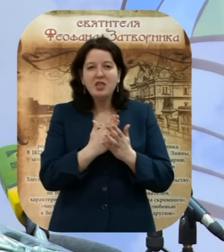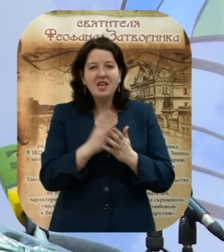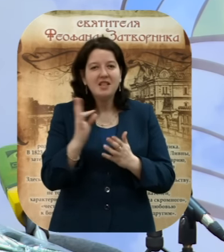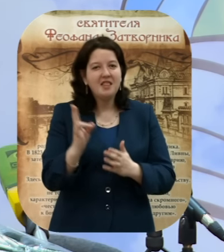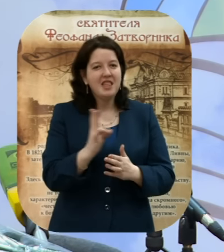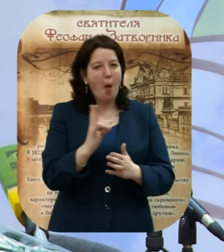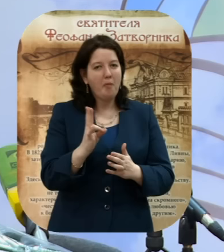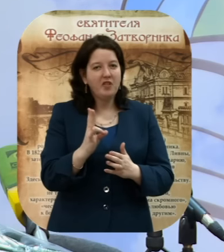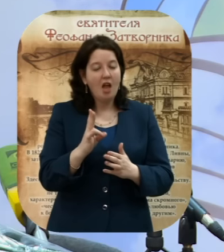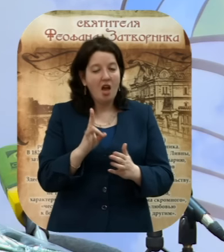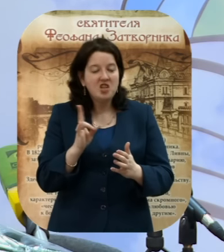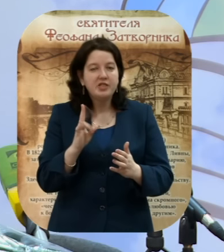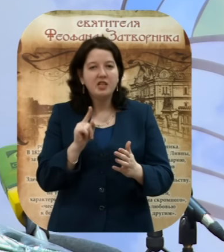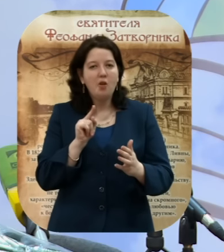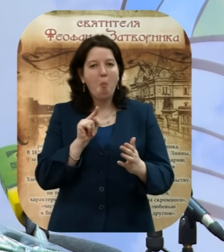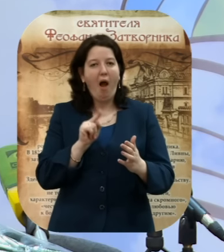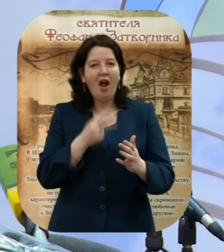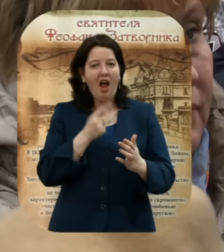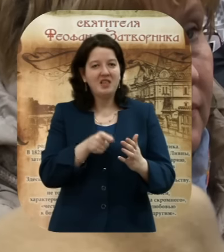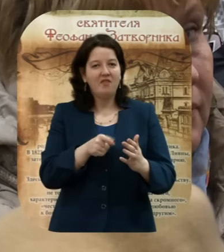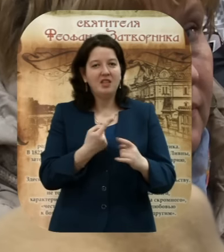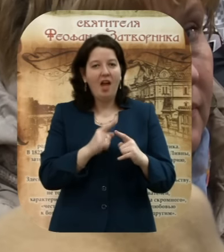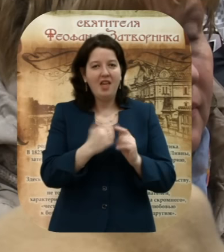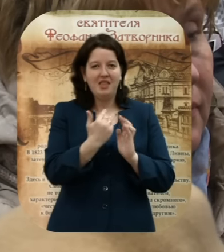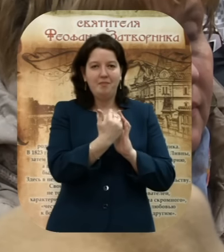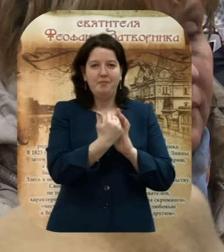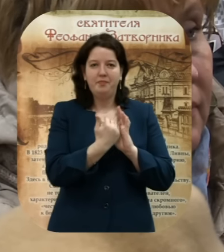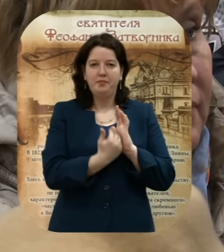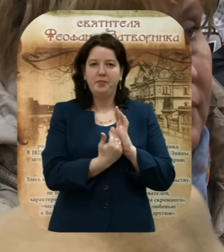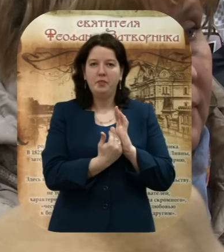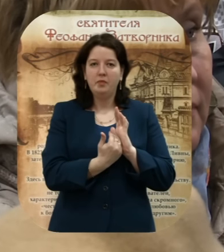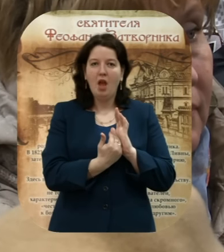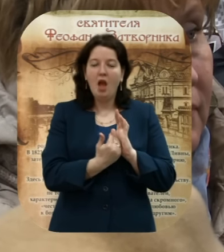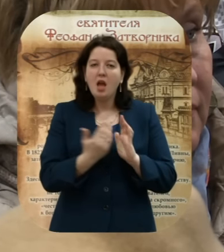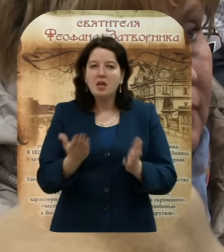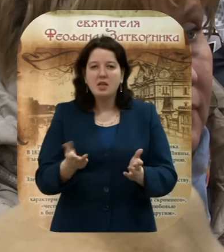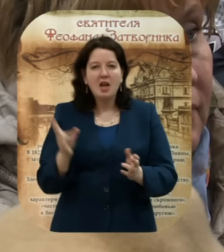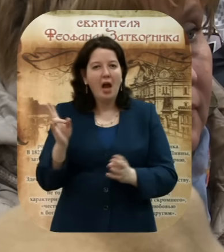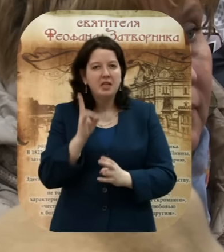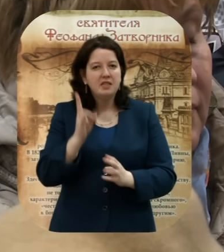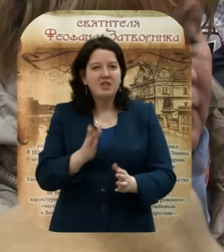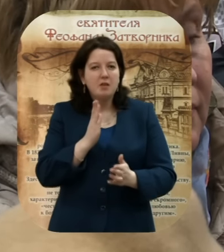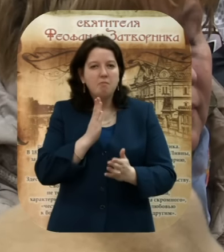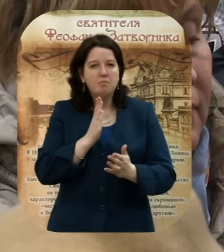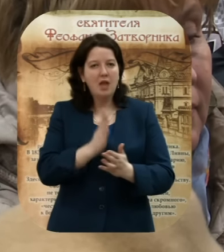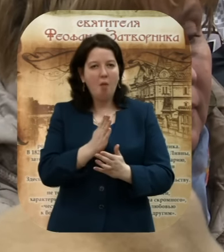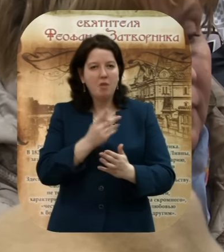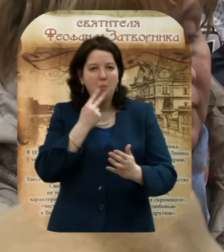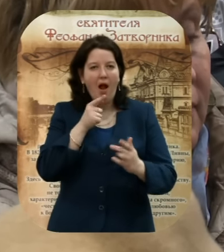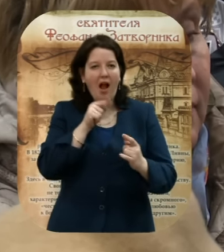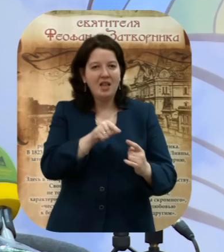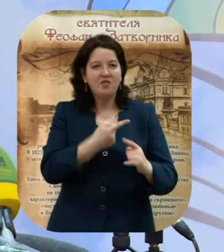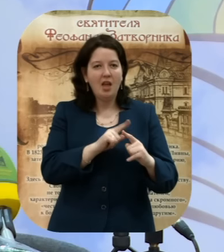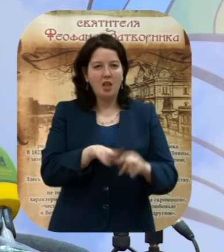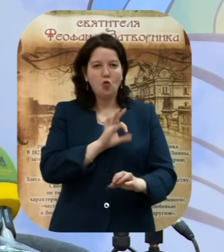Христианство показывает это мерило. Христианство прямо показывает эту